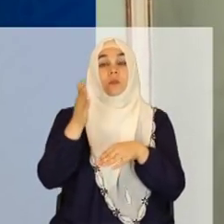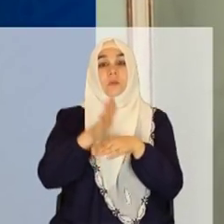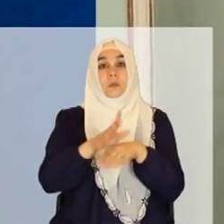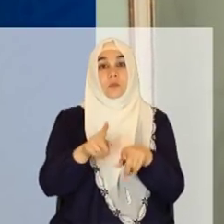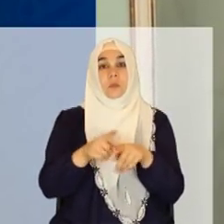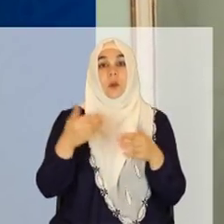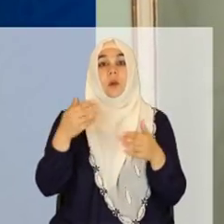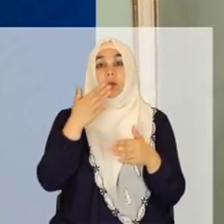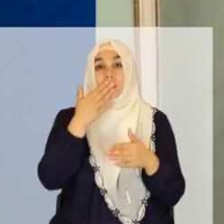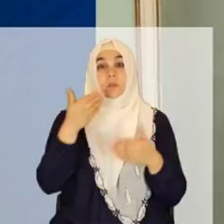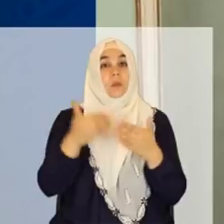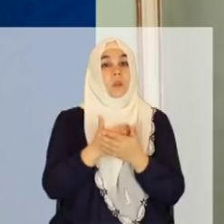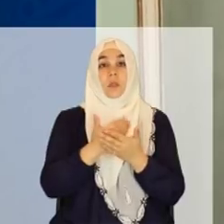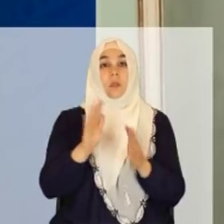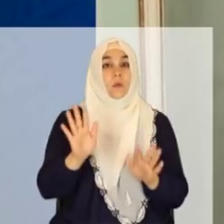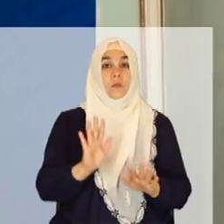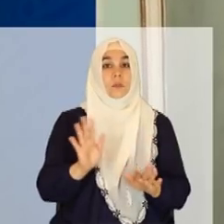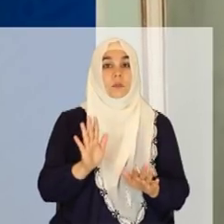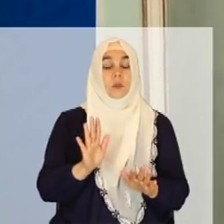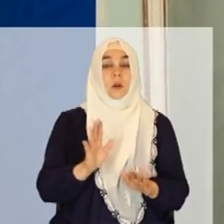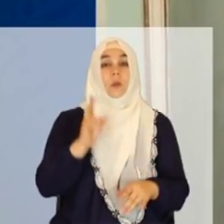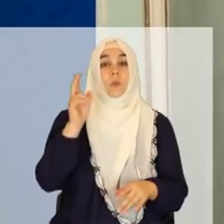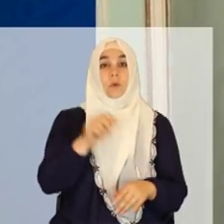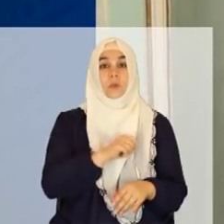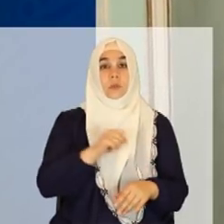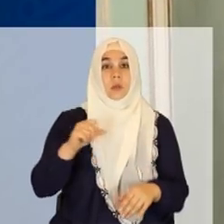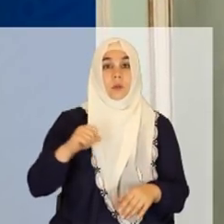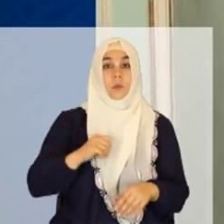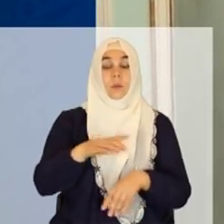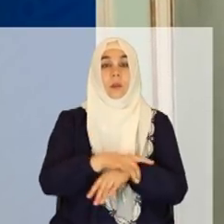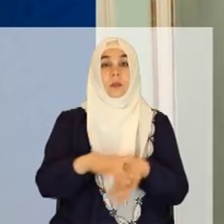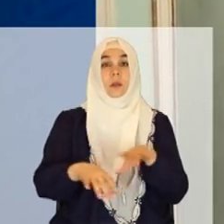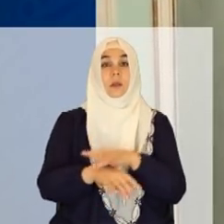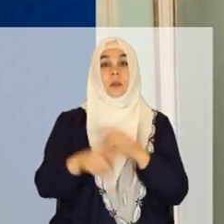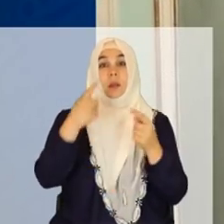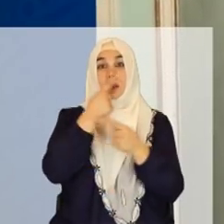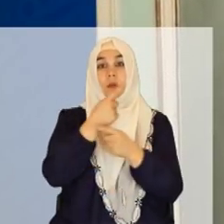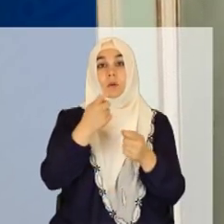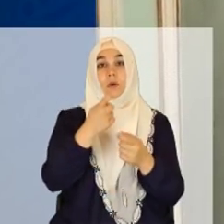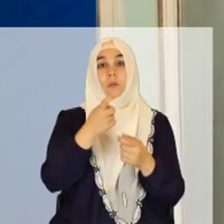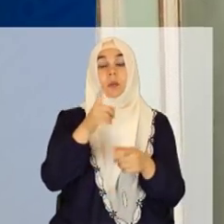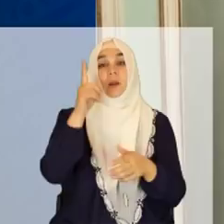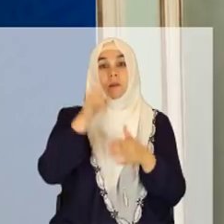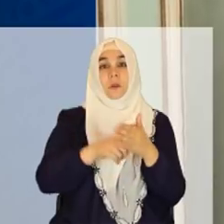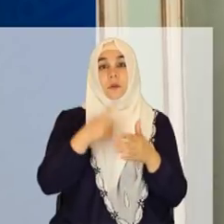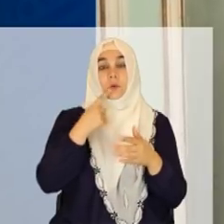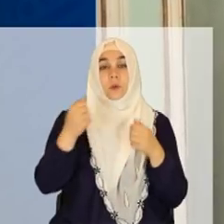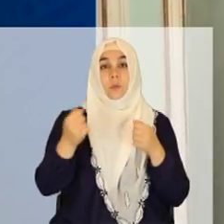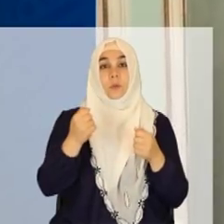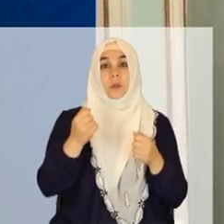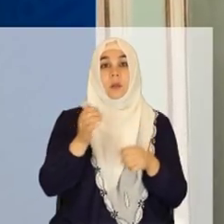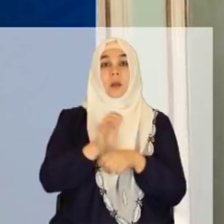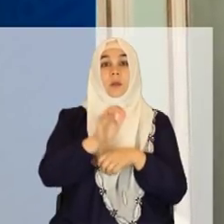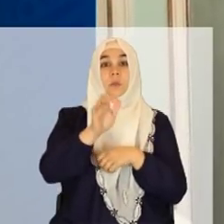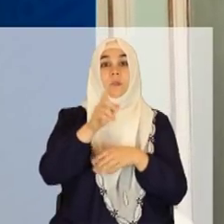Roza yangilik emas ekan. Alloh taolo bandalarini hidoyatga boshlash uchun din